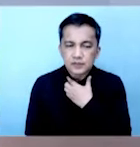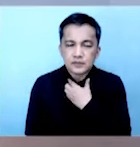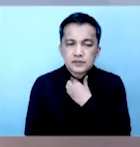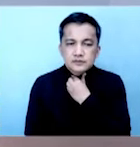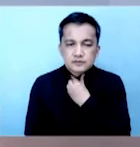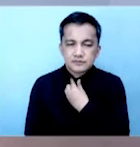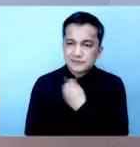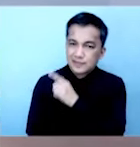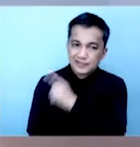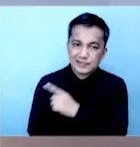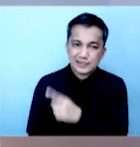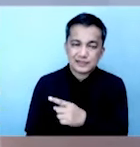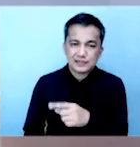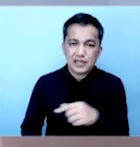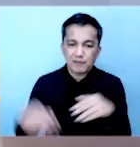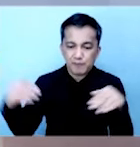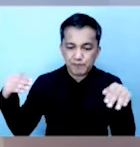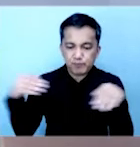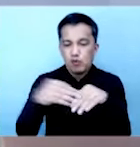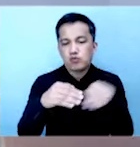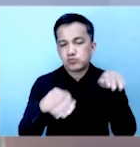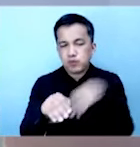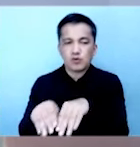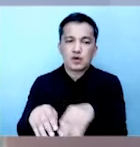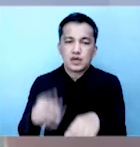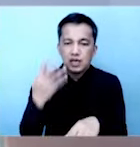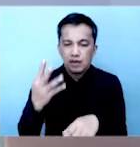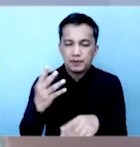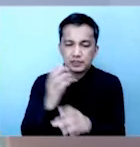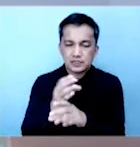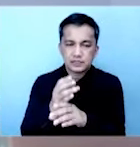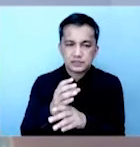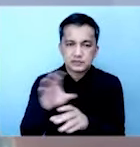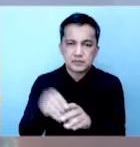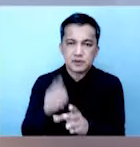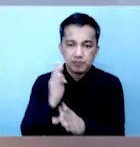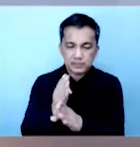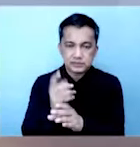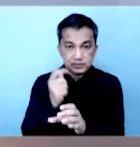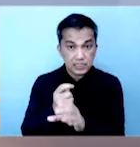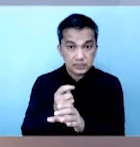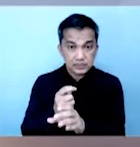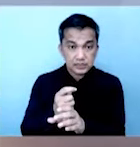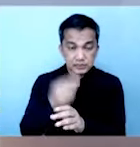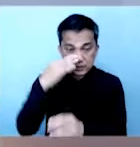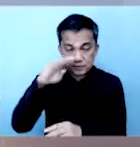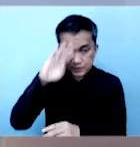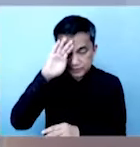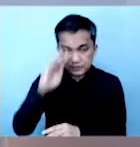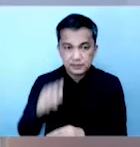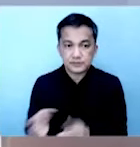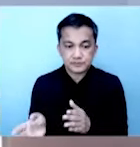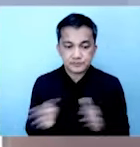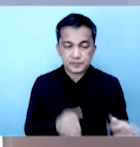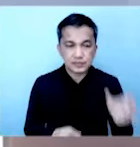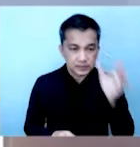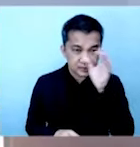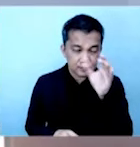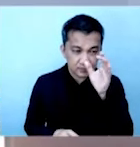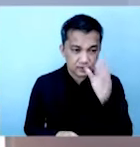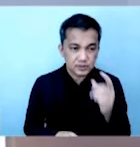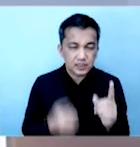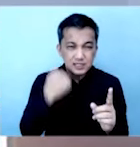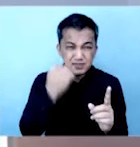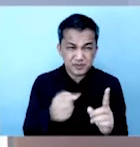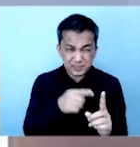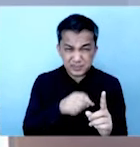Nagkarambola ang apat na sasakyan kabilang ang isang bus at truck sa Cavite. Habang sa Cebu City, nasawi ang isang lolang